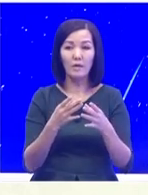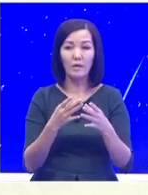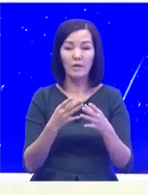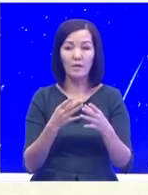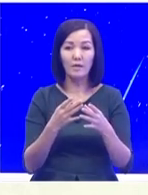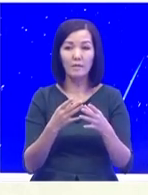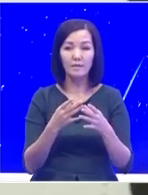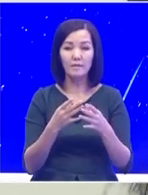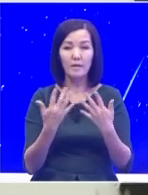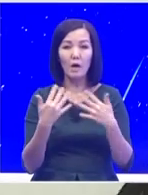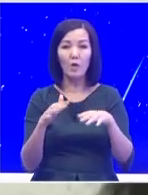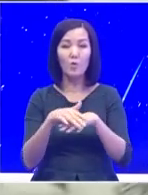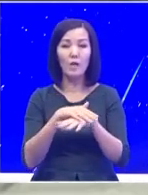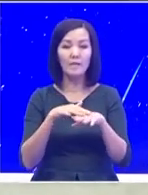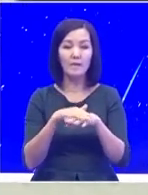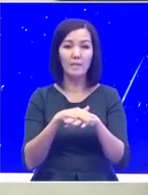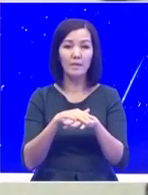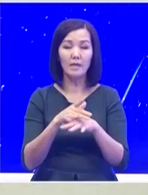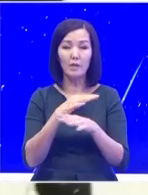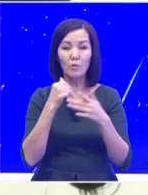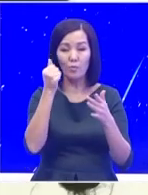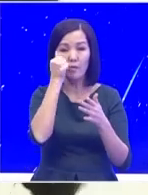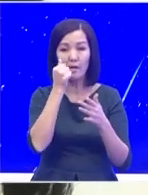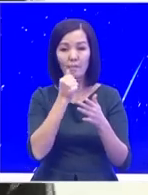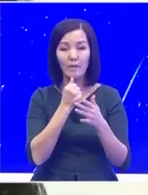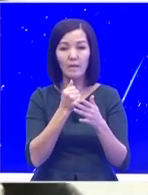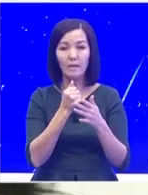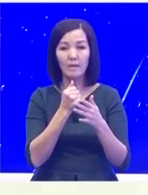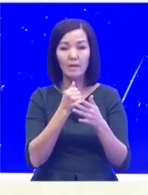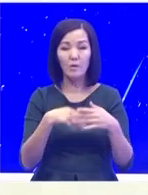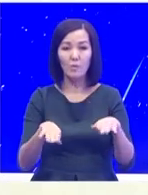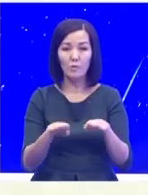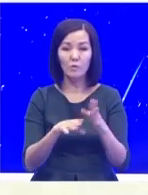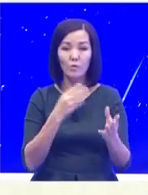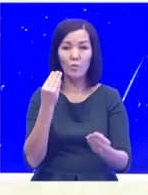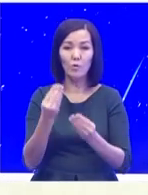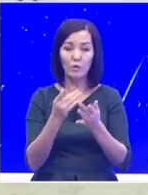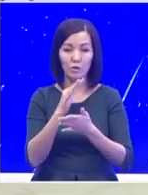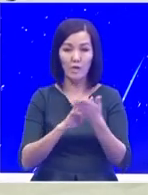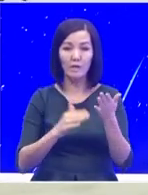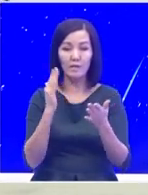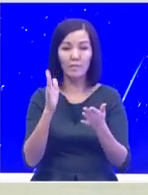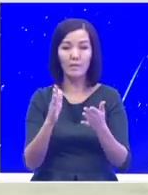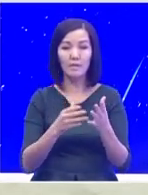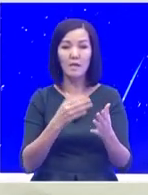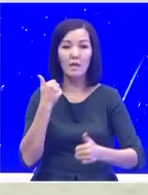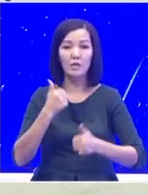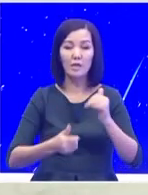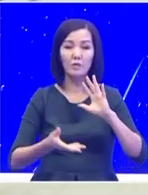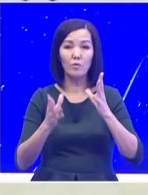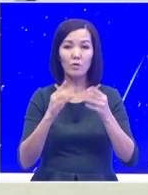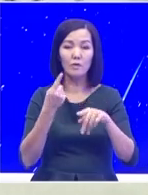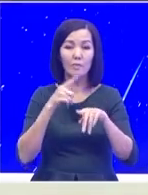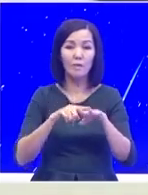Мынау ауыл азаматтарына көп рахмет. Осы дәстүріміз қазақтың жалғаса берсін. Жарыс қорытындысына сай бас